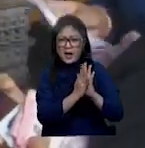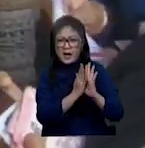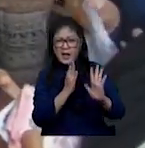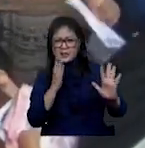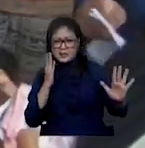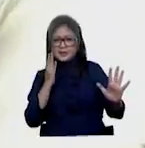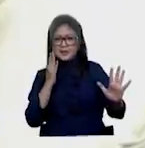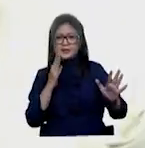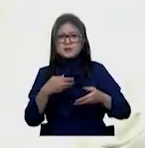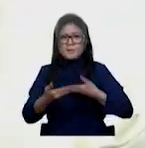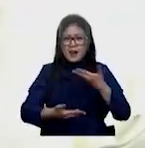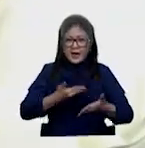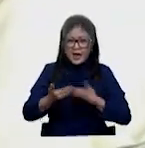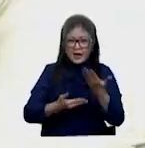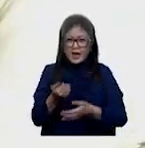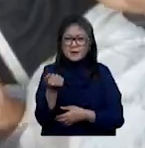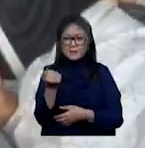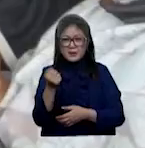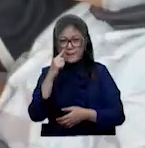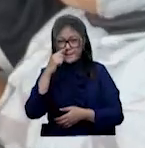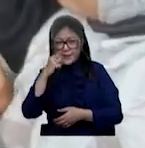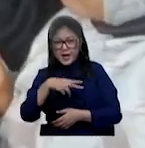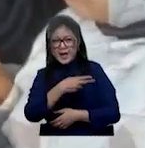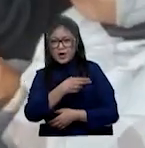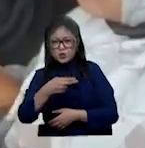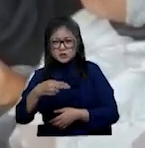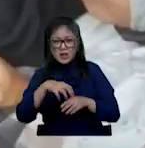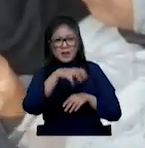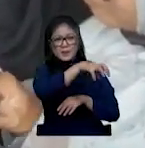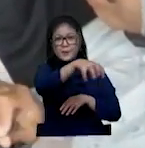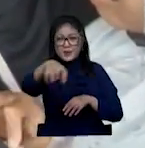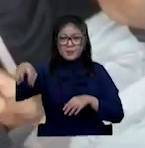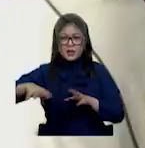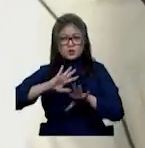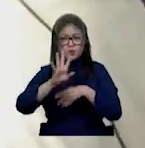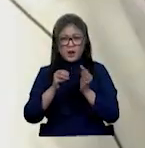Layanan kas keliling BI di Bali ini akan ditempatkan di 8 titik hingga 18 April.